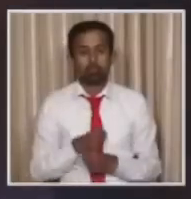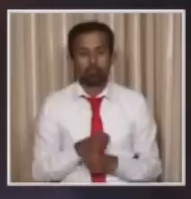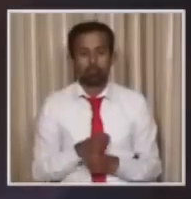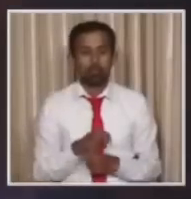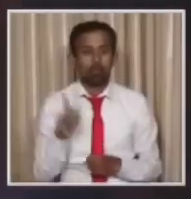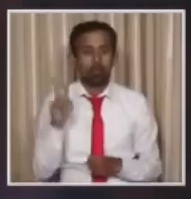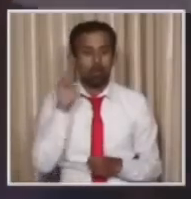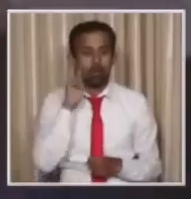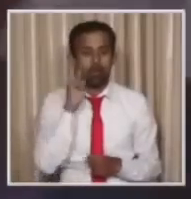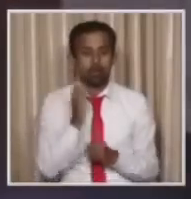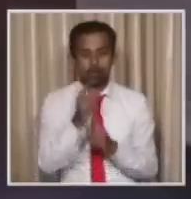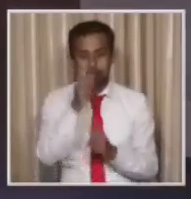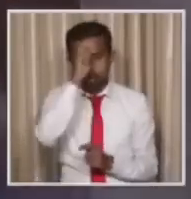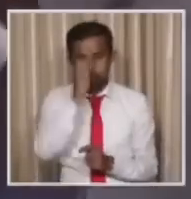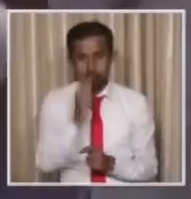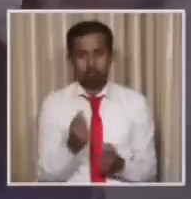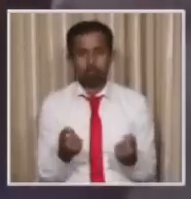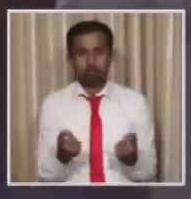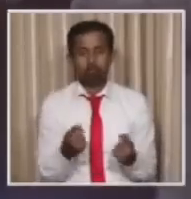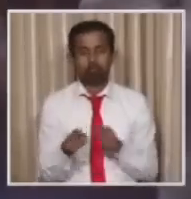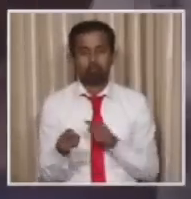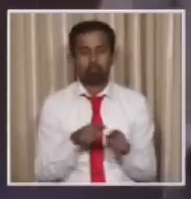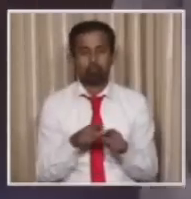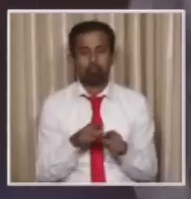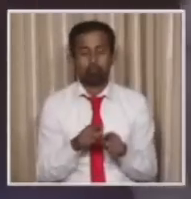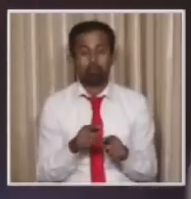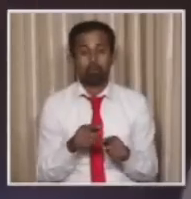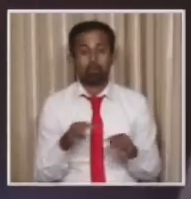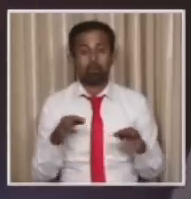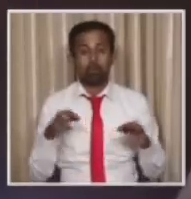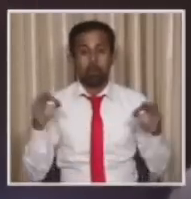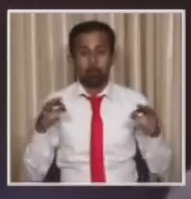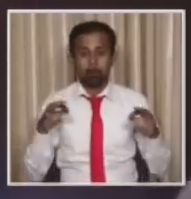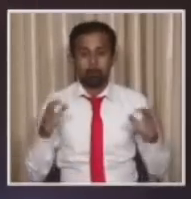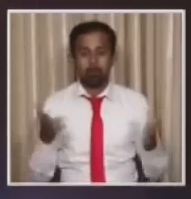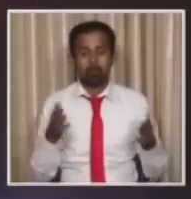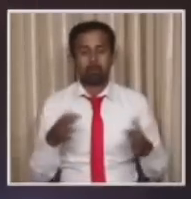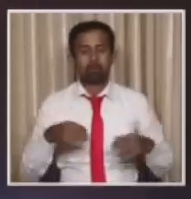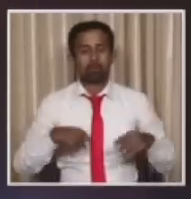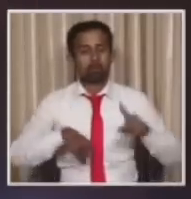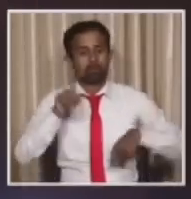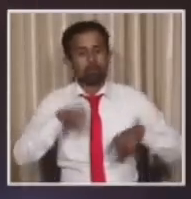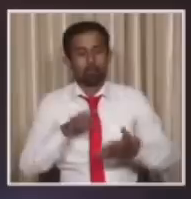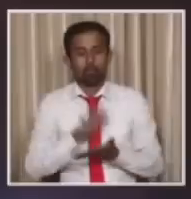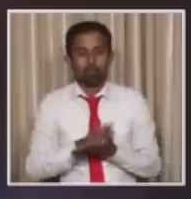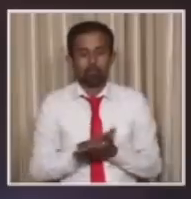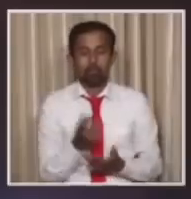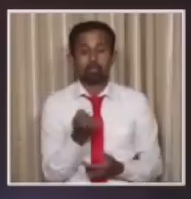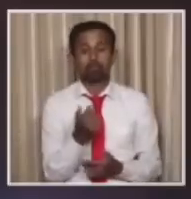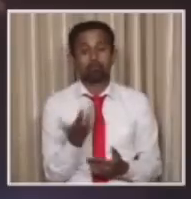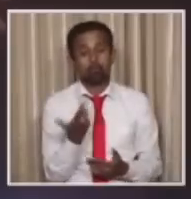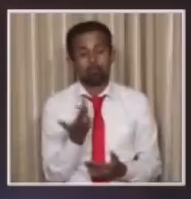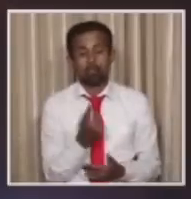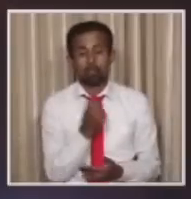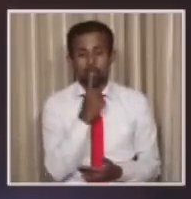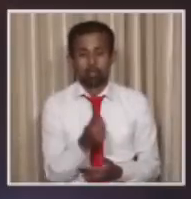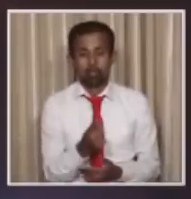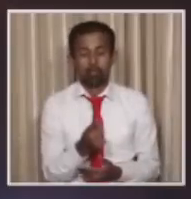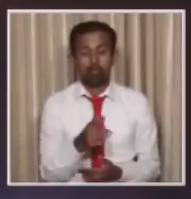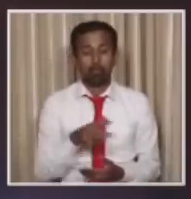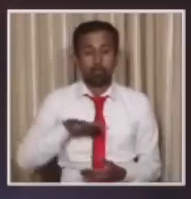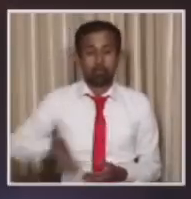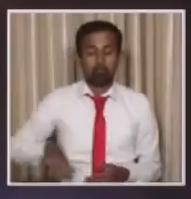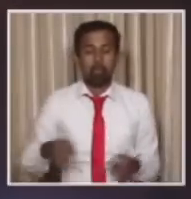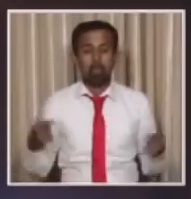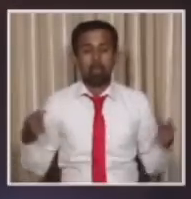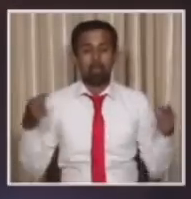රනිල් වික්‍රමසිංහ ජනාධිපතිතුමාගේ උමනාවට ජනරජ පෙරහැර තියෙනවා, නිදහස් උත්සවය තියෙනවා, සල්ලි නෑ කිය අසූචි